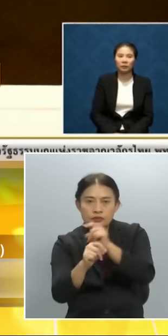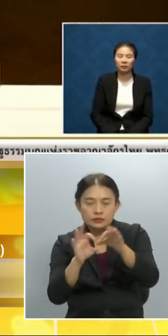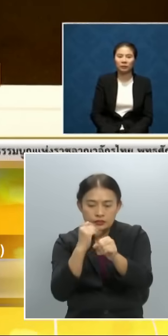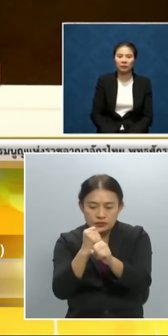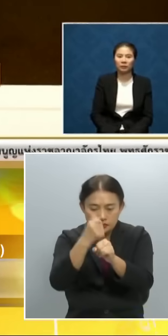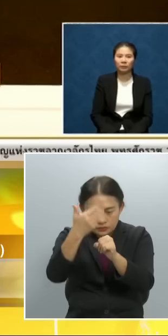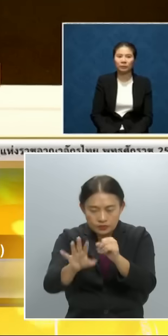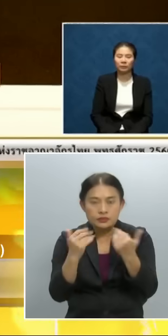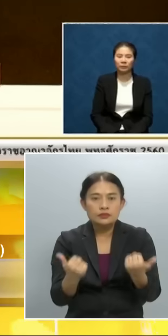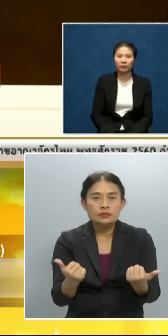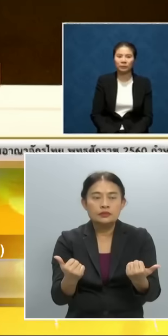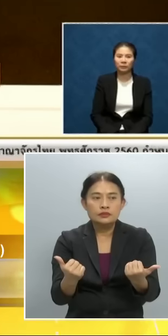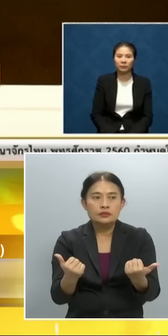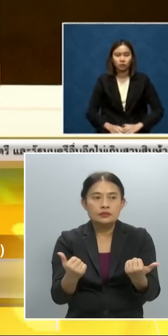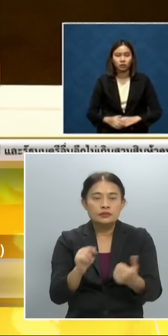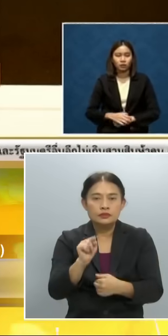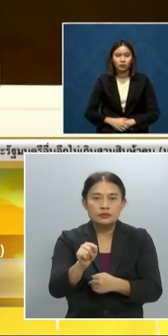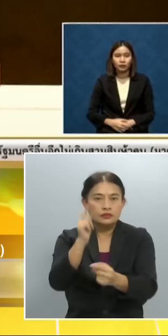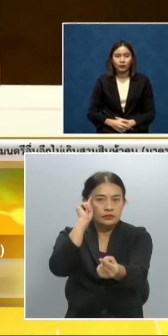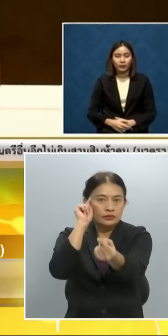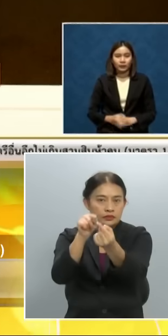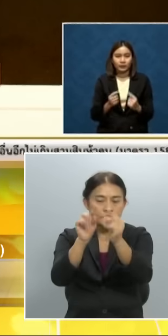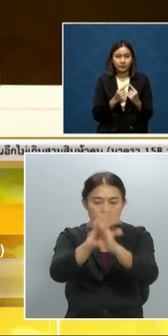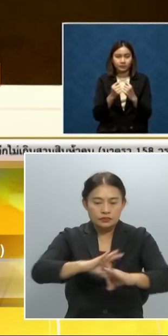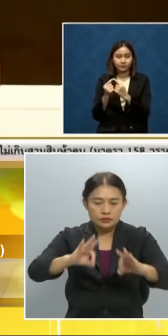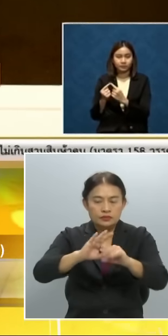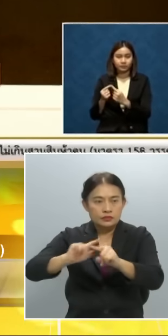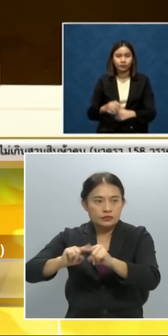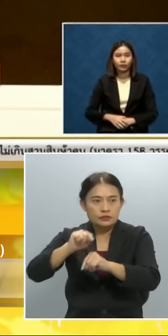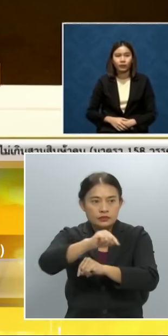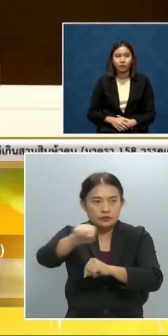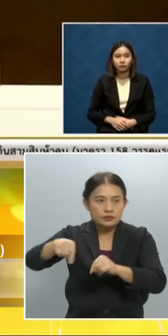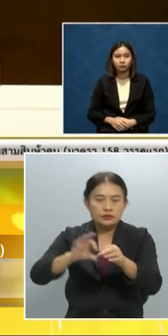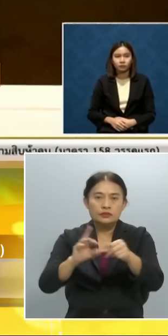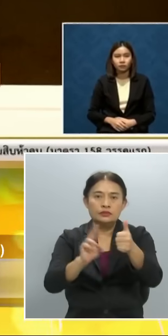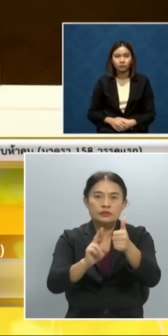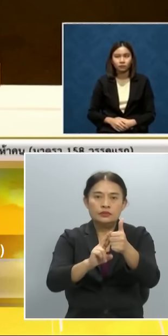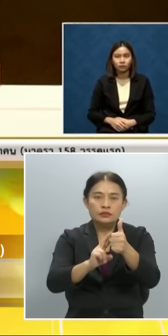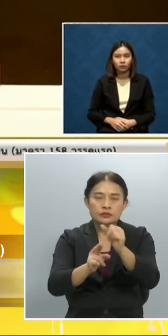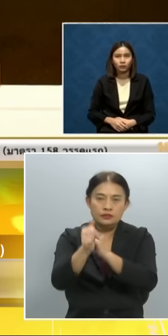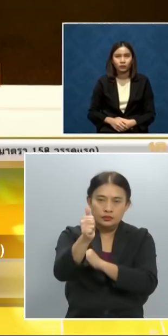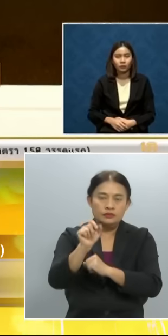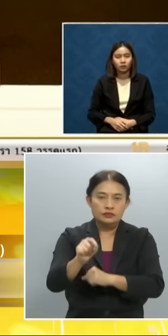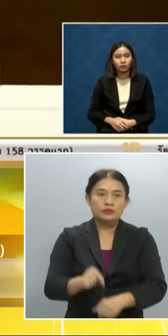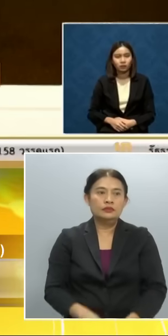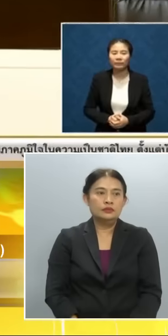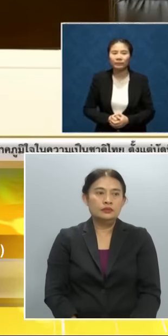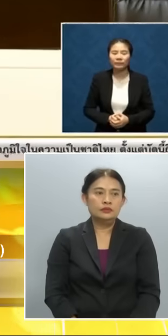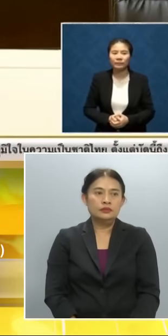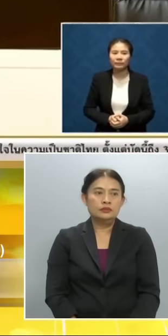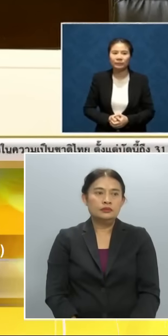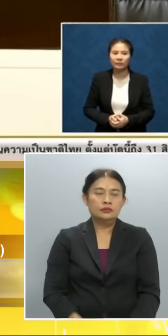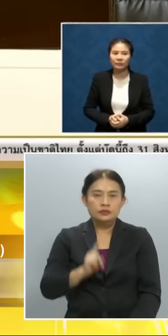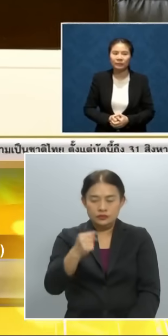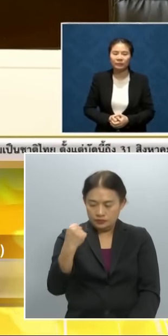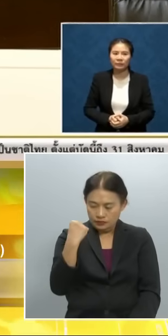อนนี้ก็อยากจะให้เน้นไปในเรื่องเกี่ยวกับสารฐานของการเป็นรองประธานสภาที่ดี หลังๆมีเรื่องดราม่าออกมา ก็ต้องเข้มแข็